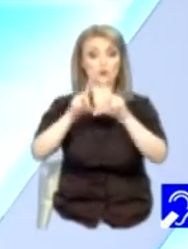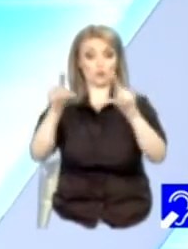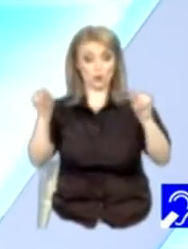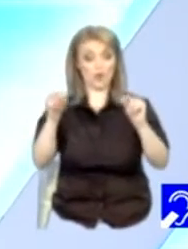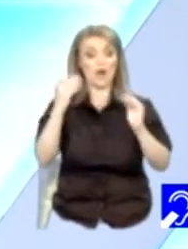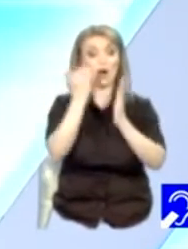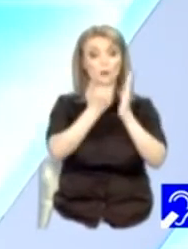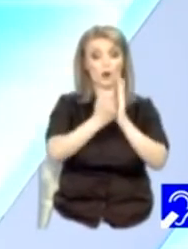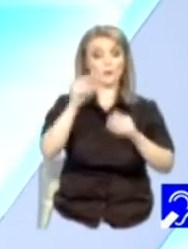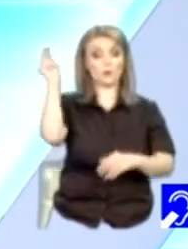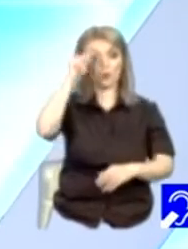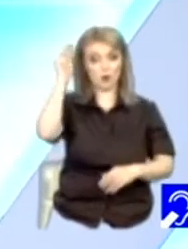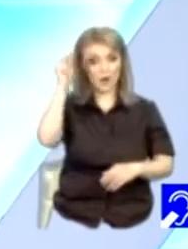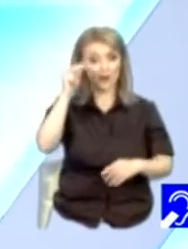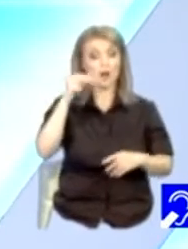nivelurile.